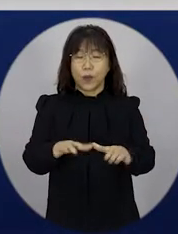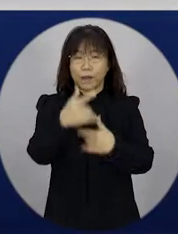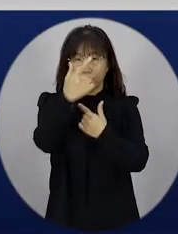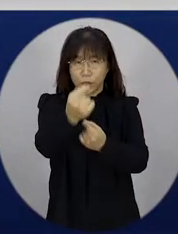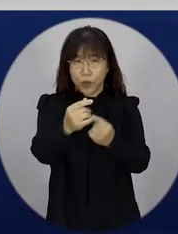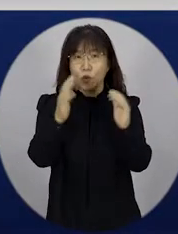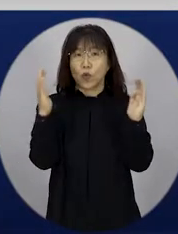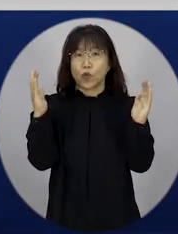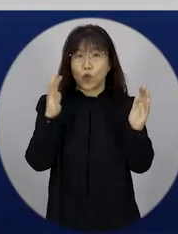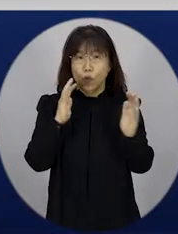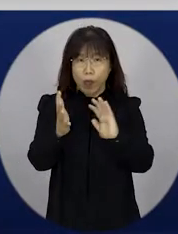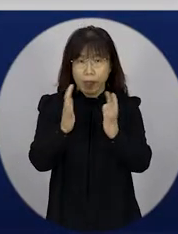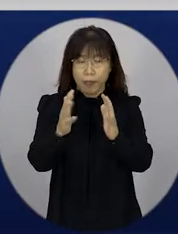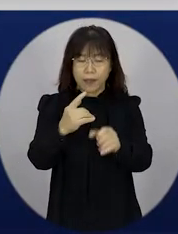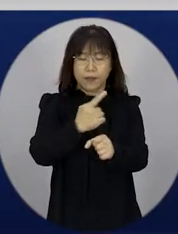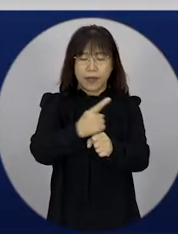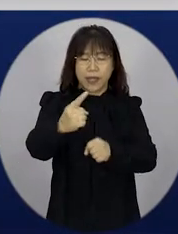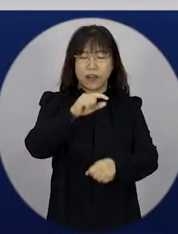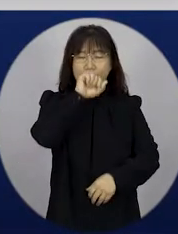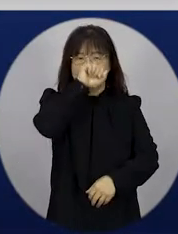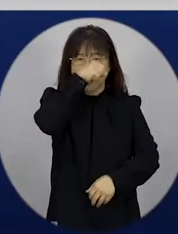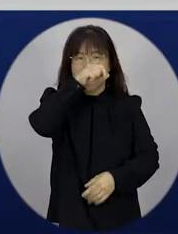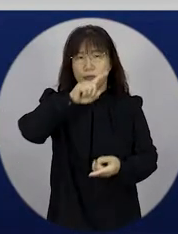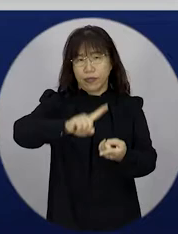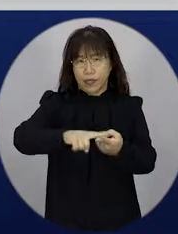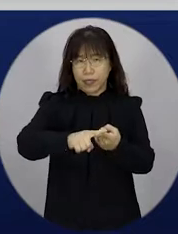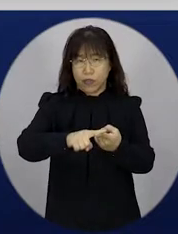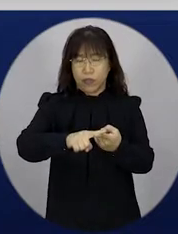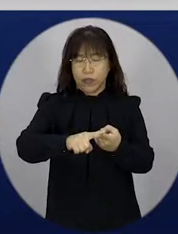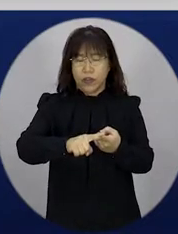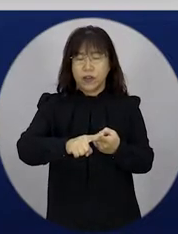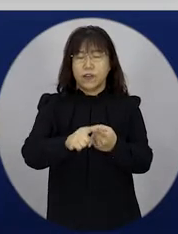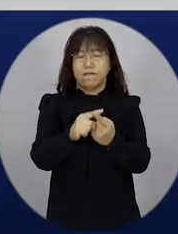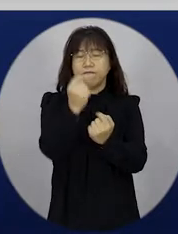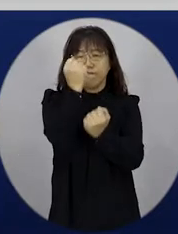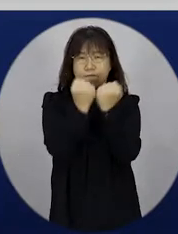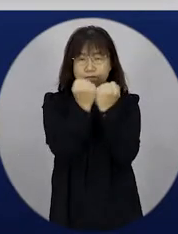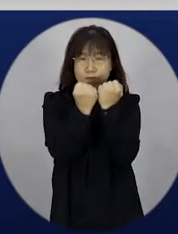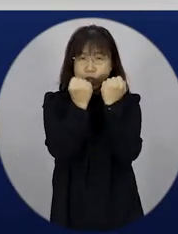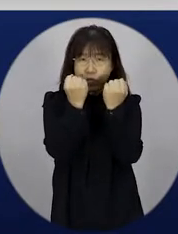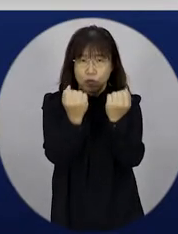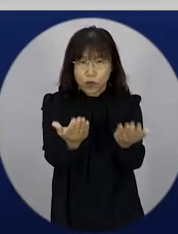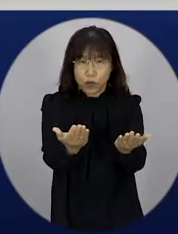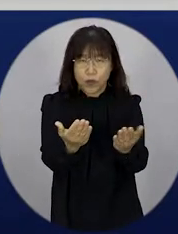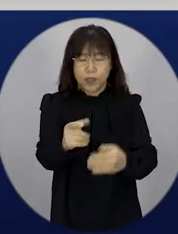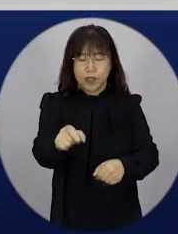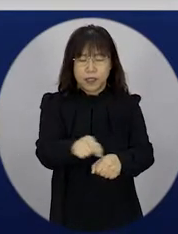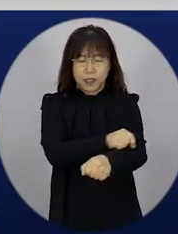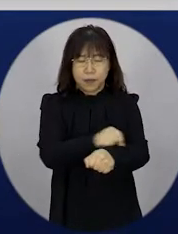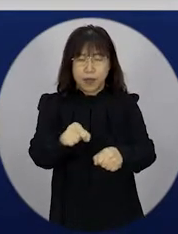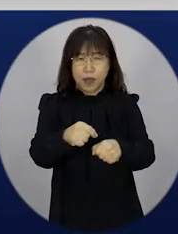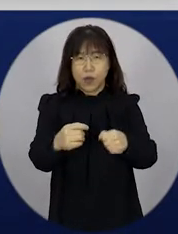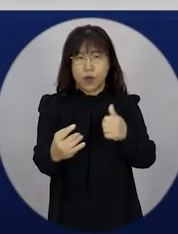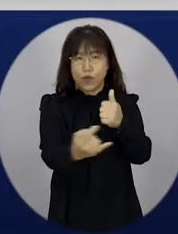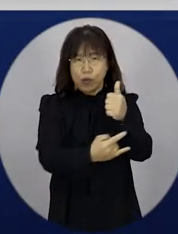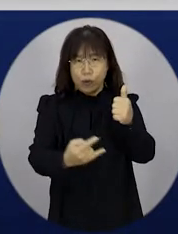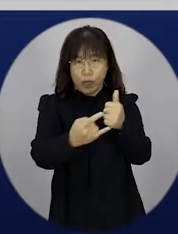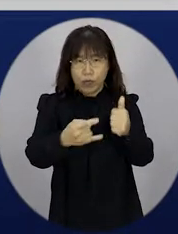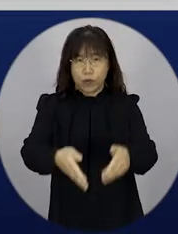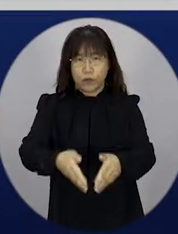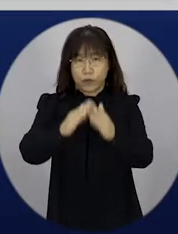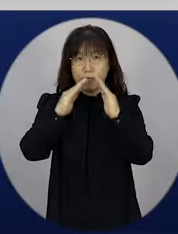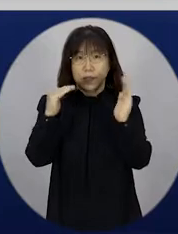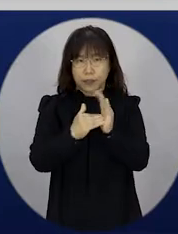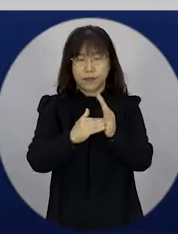이번 정례회에서는 내년도 예산안 제출에 따른 시정연설과 예산결산특별위원회도 구성되는 등